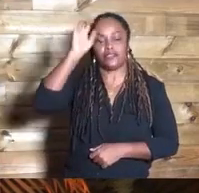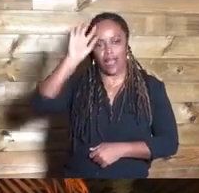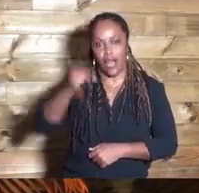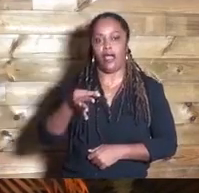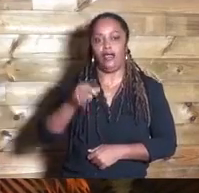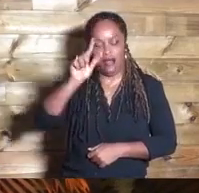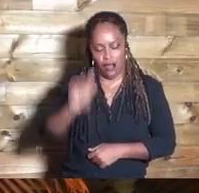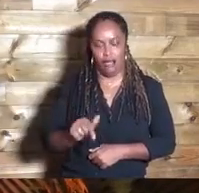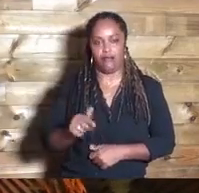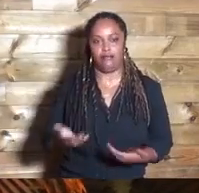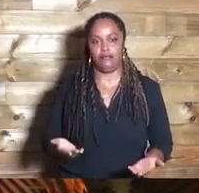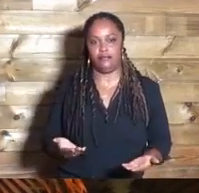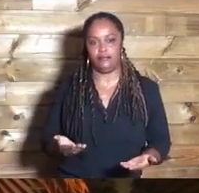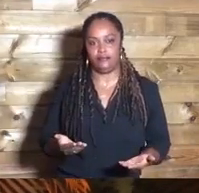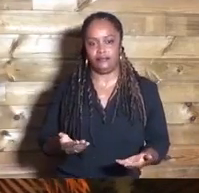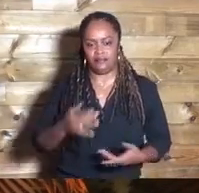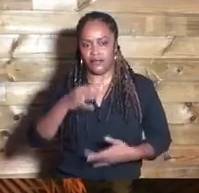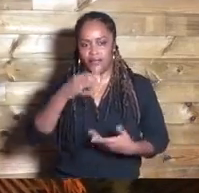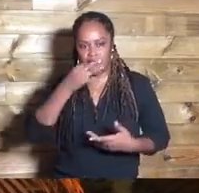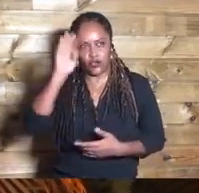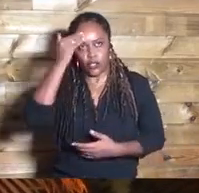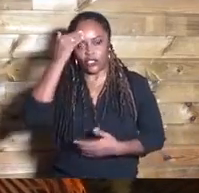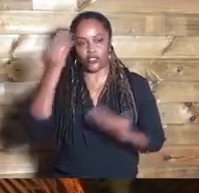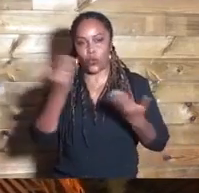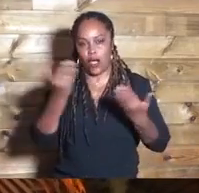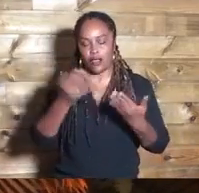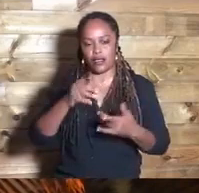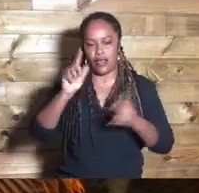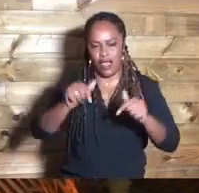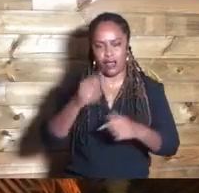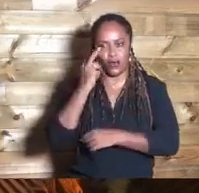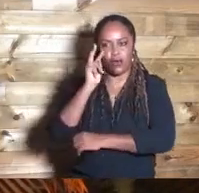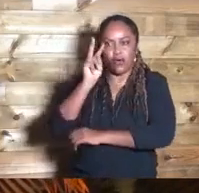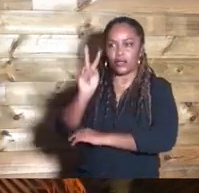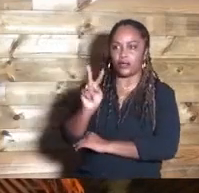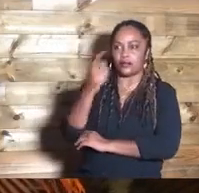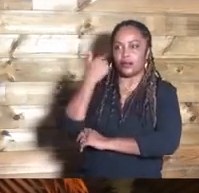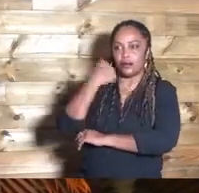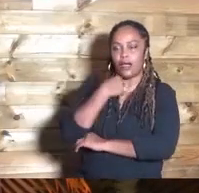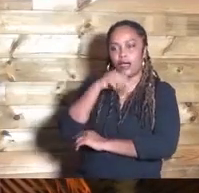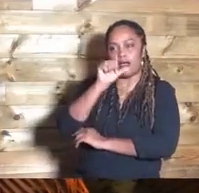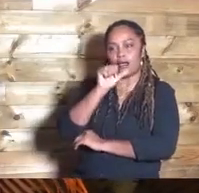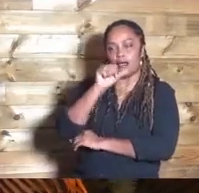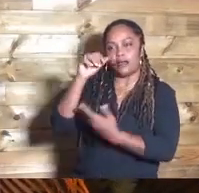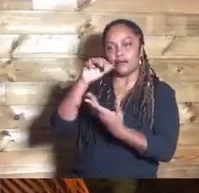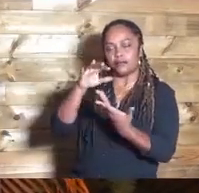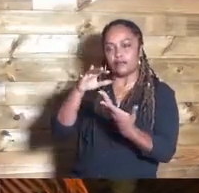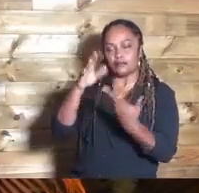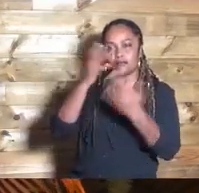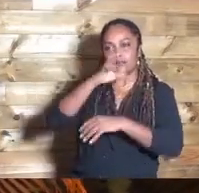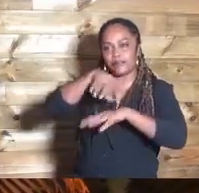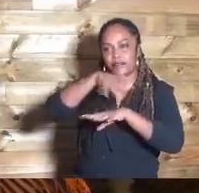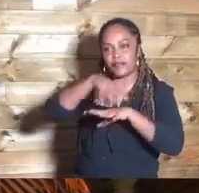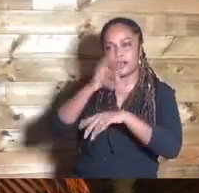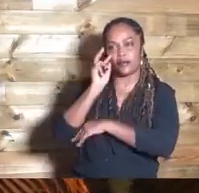Et qui vient lever l'idée que nous ne pouvons pas arrêter comme ça. Nous ne pouvons pas garder un préfet, garder de luxe, garder tout le monde chaque semaine pour dire nous, est-ce que nous n'y devons